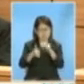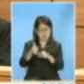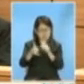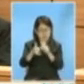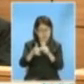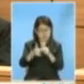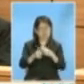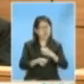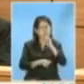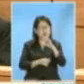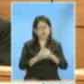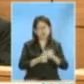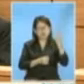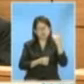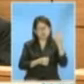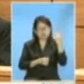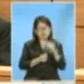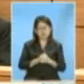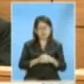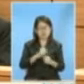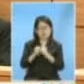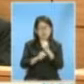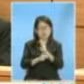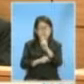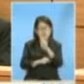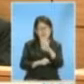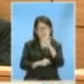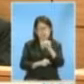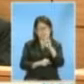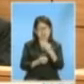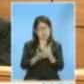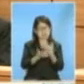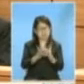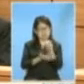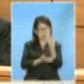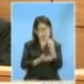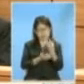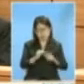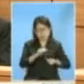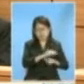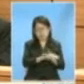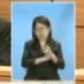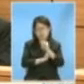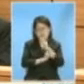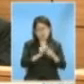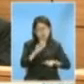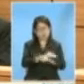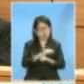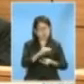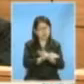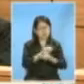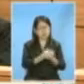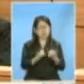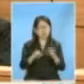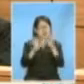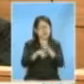ได้พูดว่าในยุคนั้นสมัยนั้นมีการจ่ายเงินจ่ายทองให้กับสมาชิกวุฒิสภาและเป็นที่มาของสภาธ